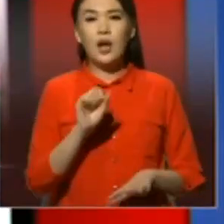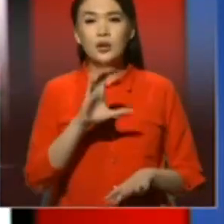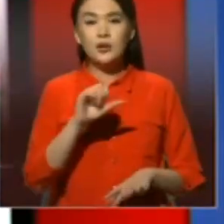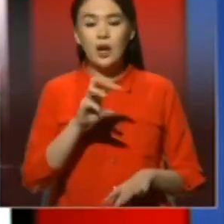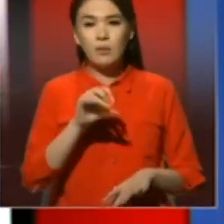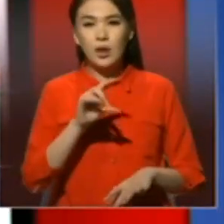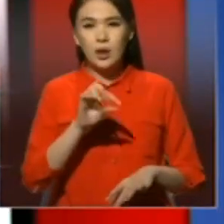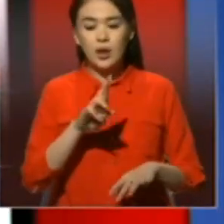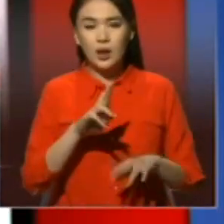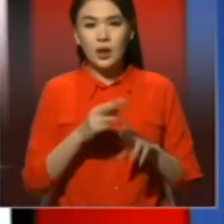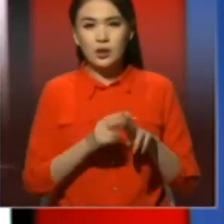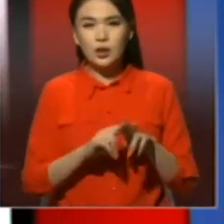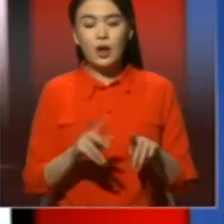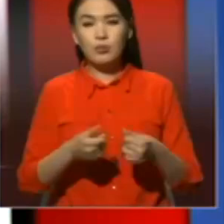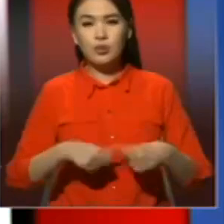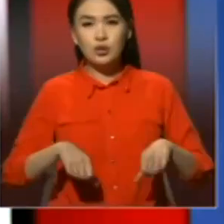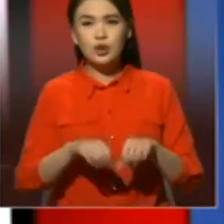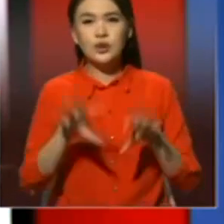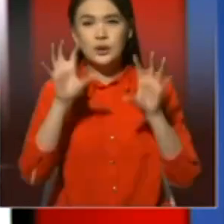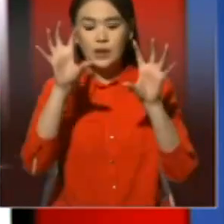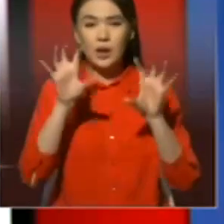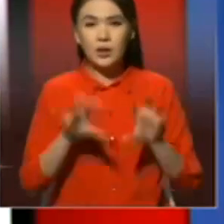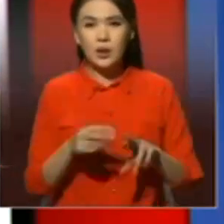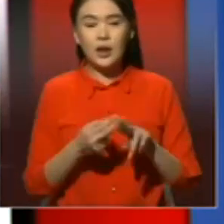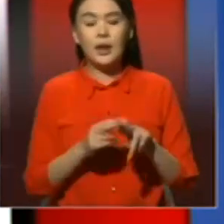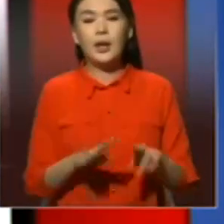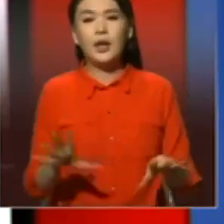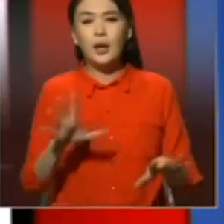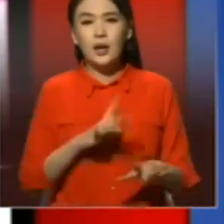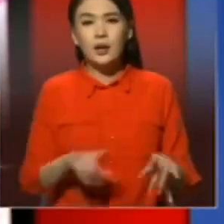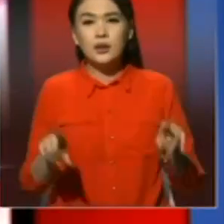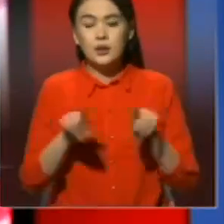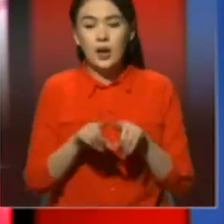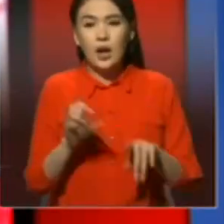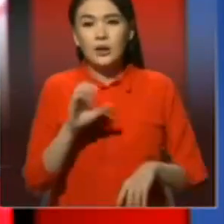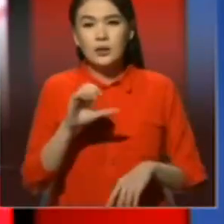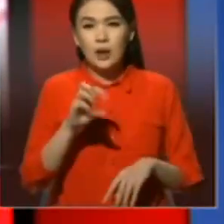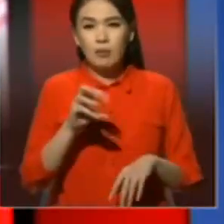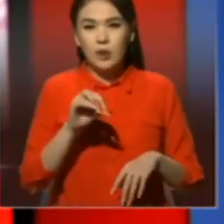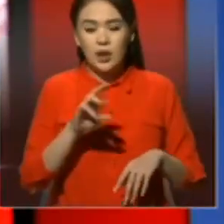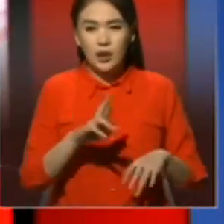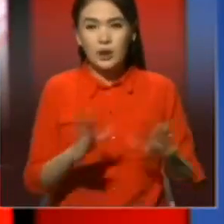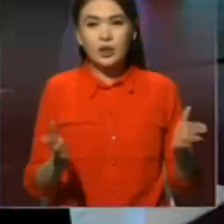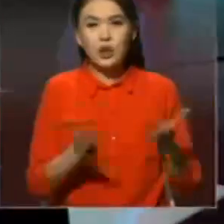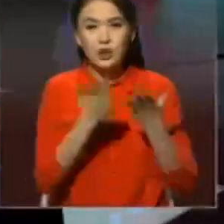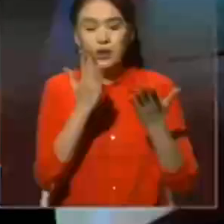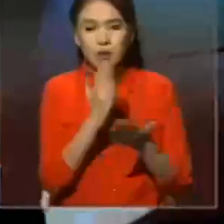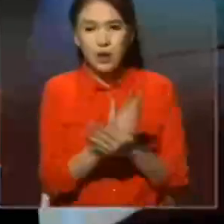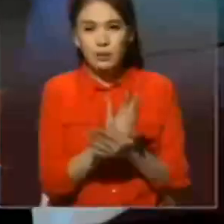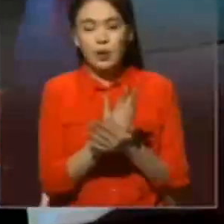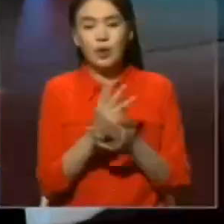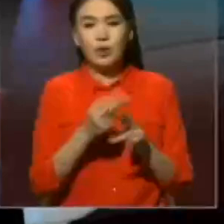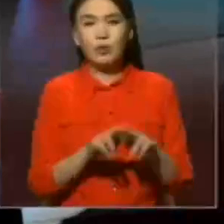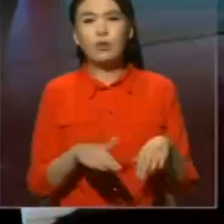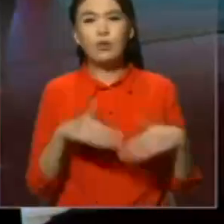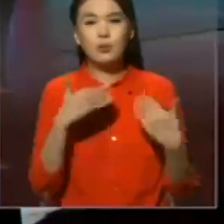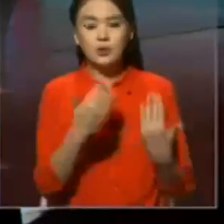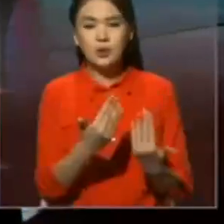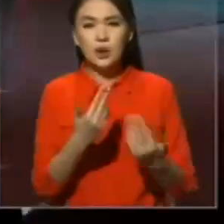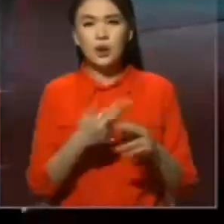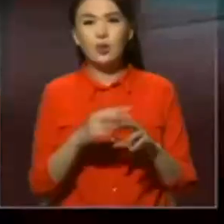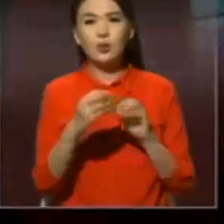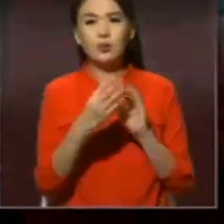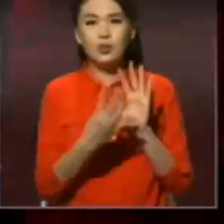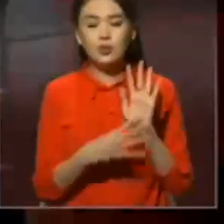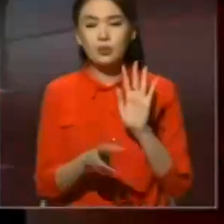ассамблеяның өкілдері, мүшелері, заңды мүшелері. Ал енді ассамблеяның жақтастары бар. Ол айтқанымыз жаңында